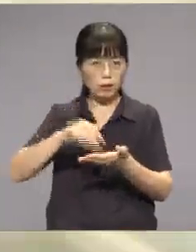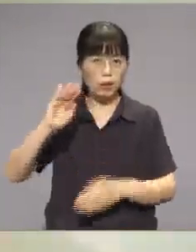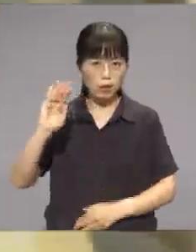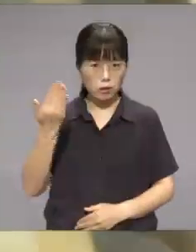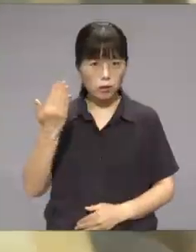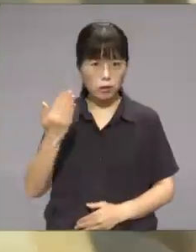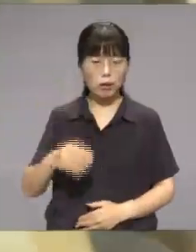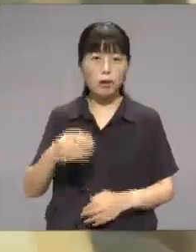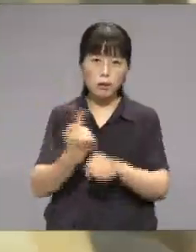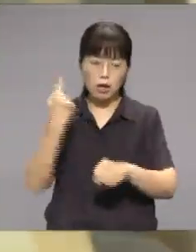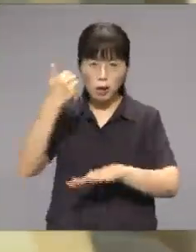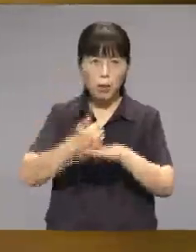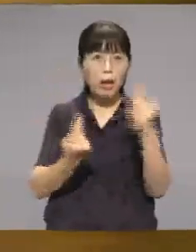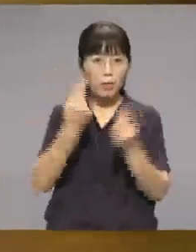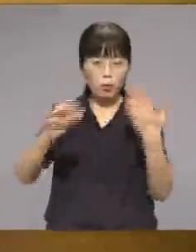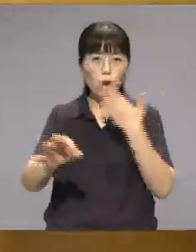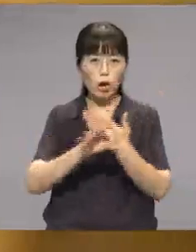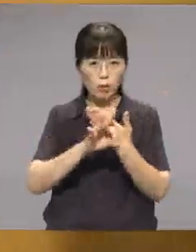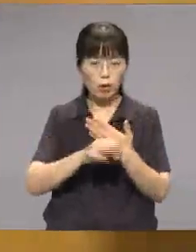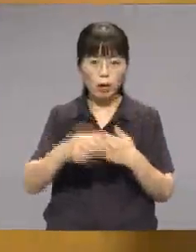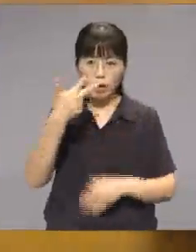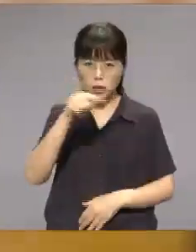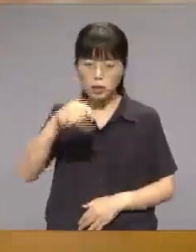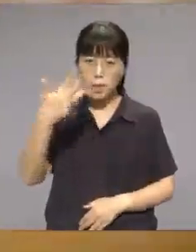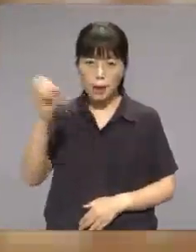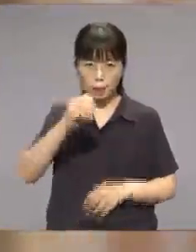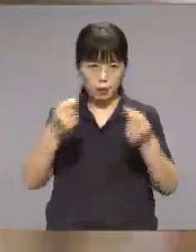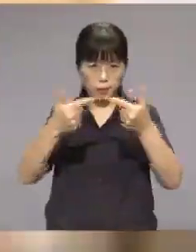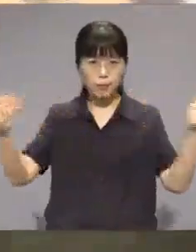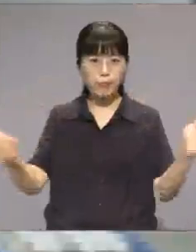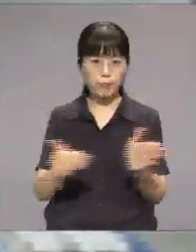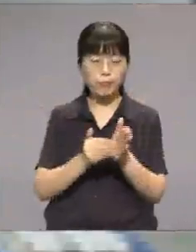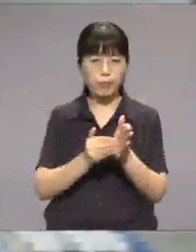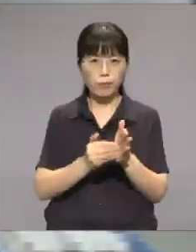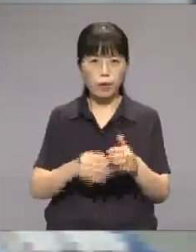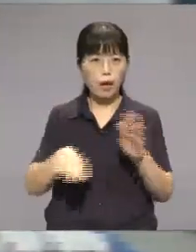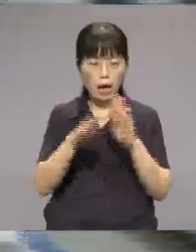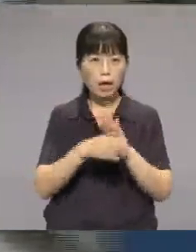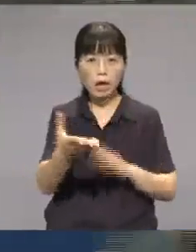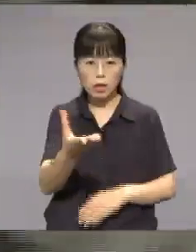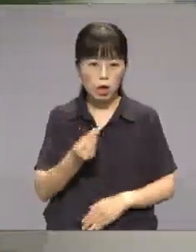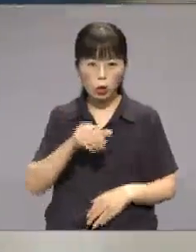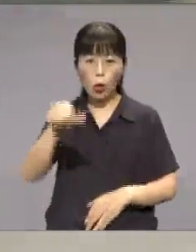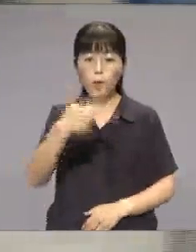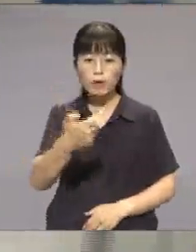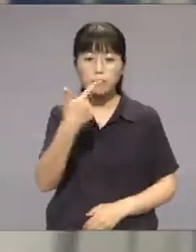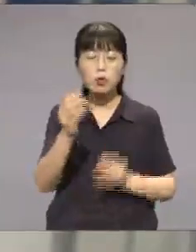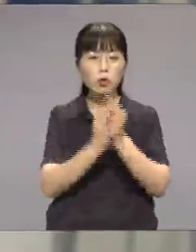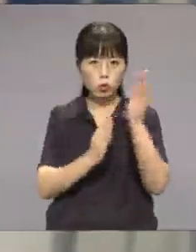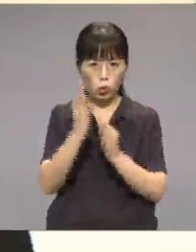됐습니다 지난해 말과 비교하면 7.8% 증가했습니다 가기 대출이 576조